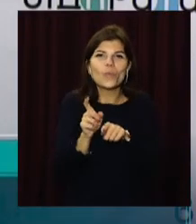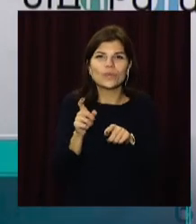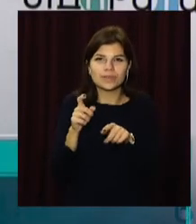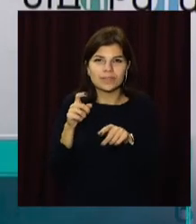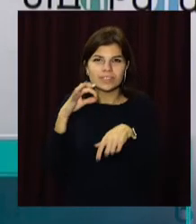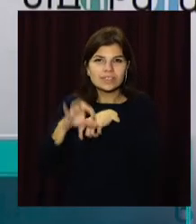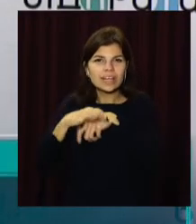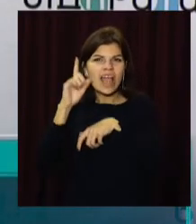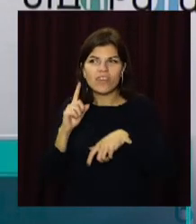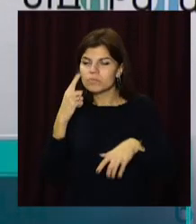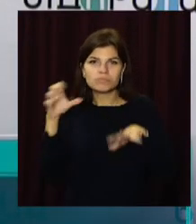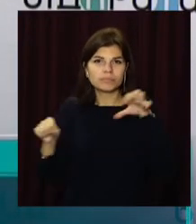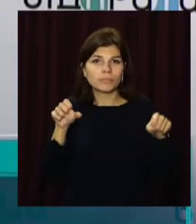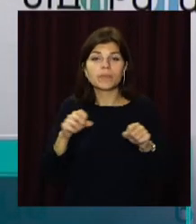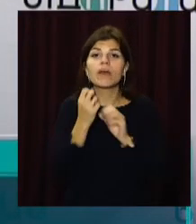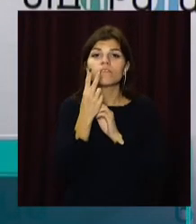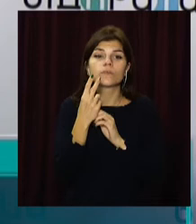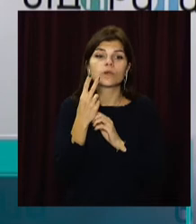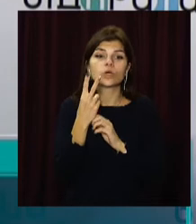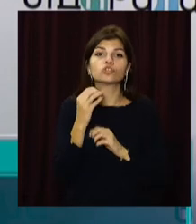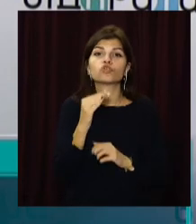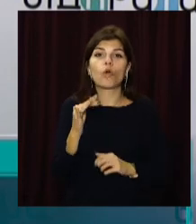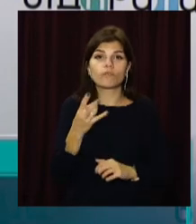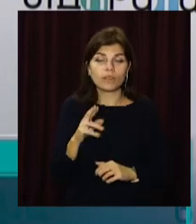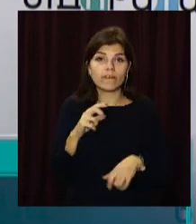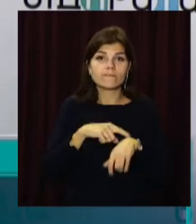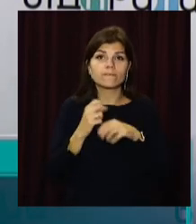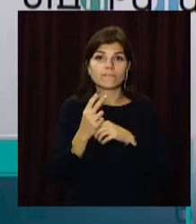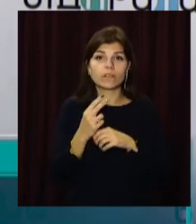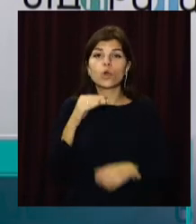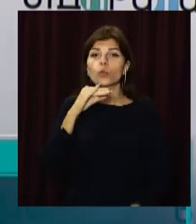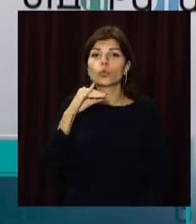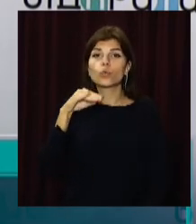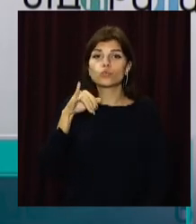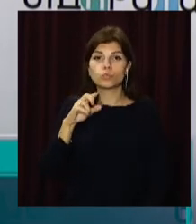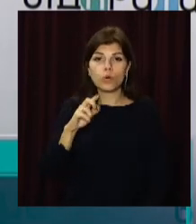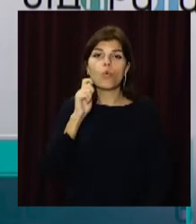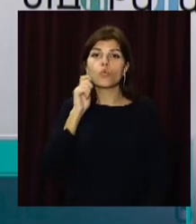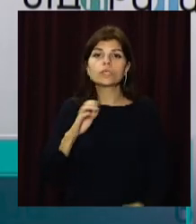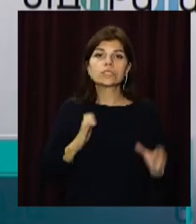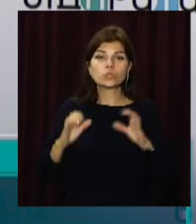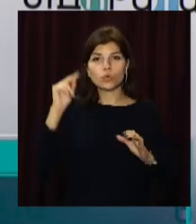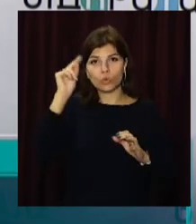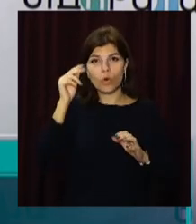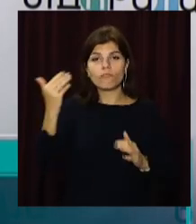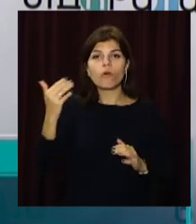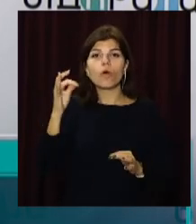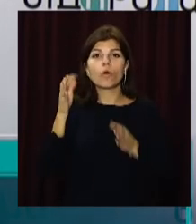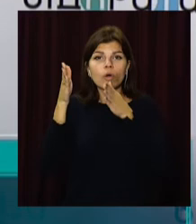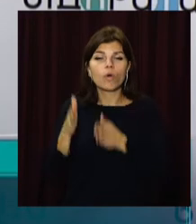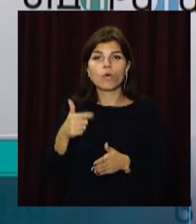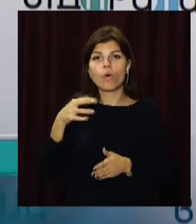25 жовтня о 12 годині на YouTube-каналі Українського інституту вивчення Голокосту